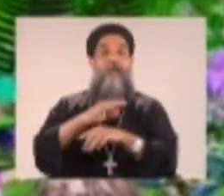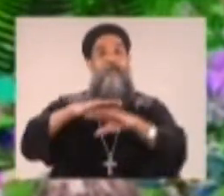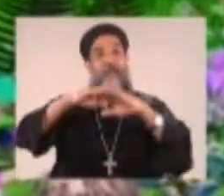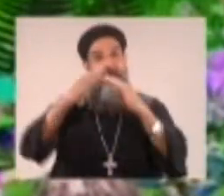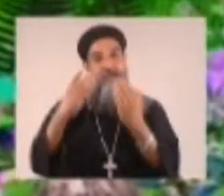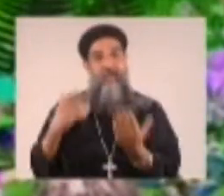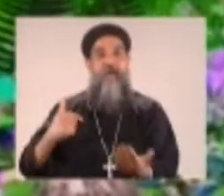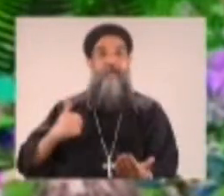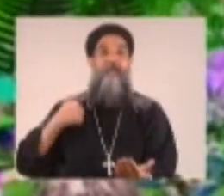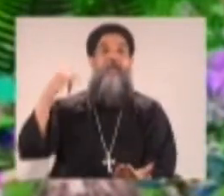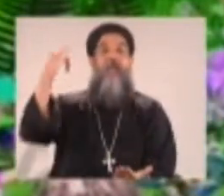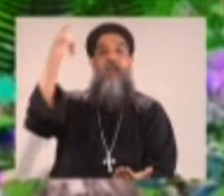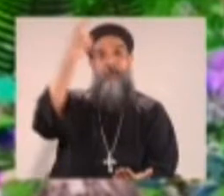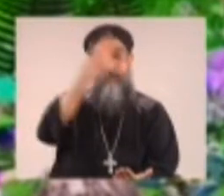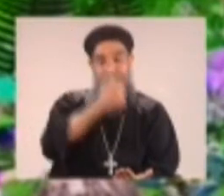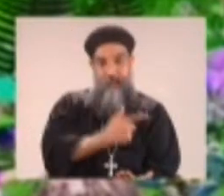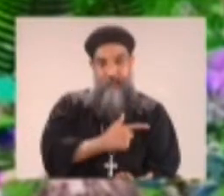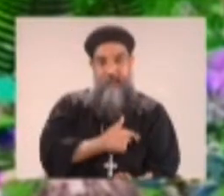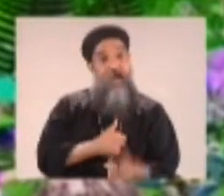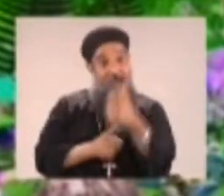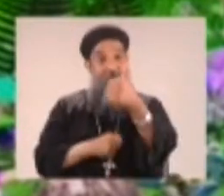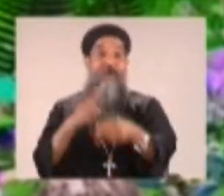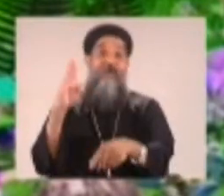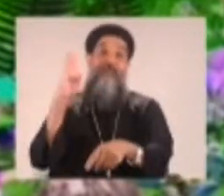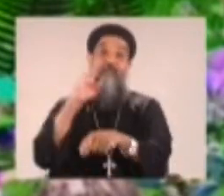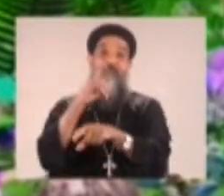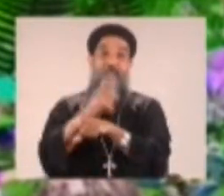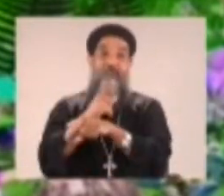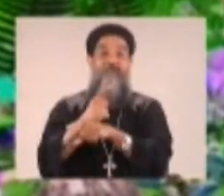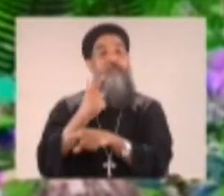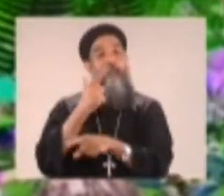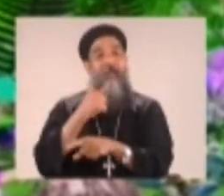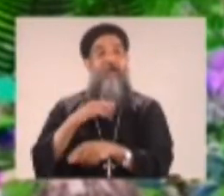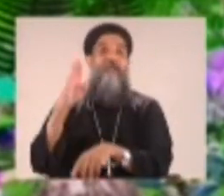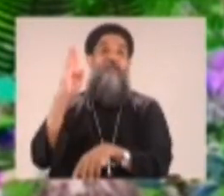أيوة يلا بينا، أهو قاعد هناك أهو، يلا بسرعة يا مانو،